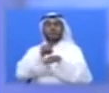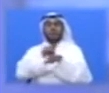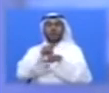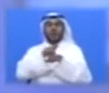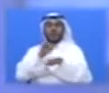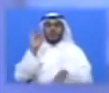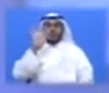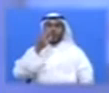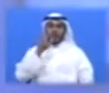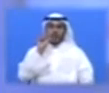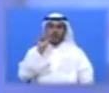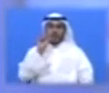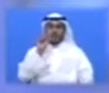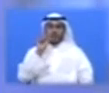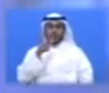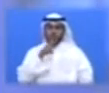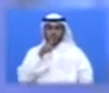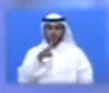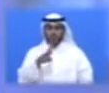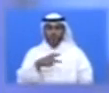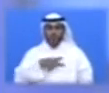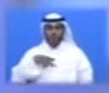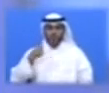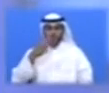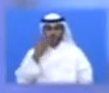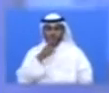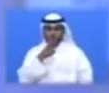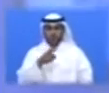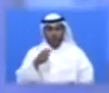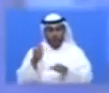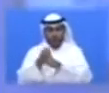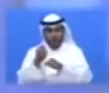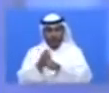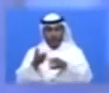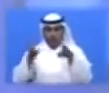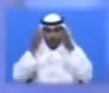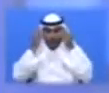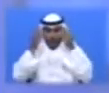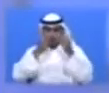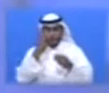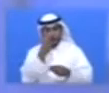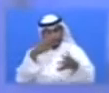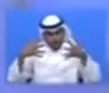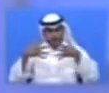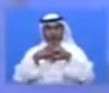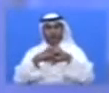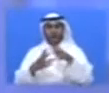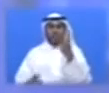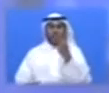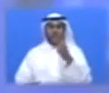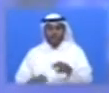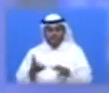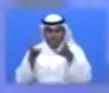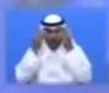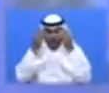الدولية بمشرف، إن التعليم والتوظيف مرتبطان معا، مبينا أن التعليم هو لإيجاد فرص